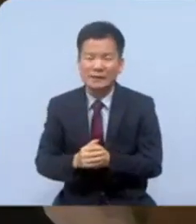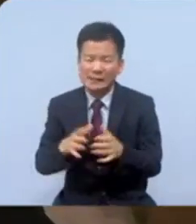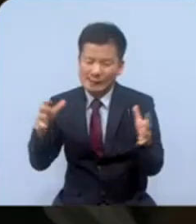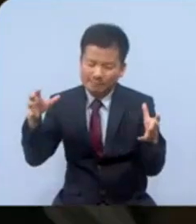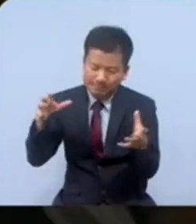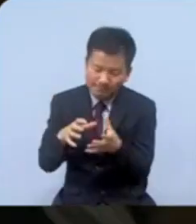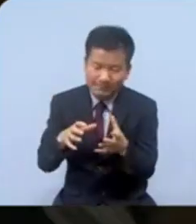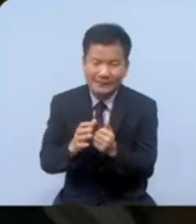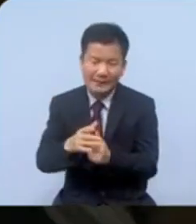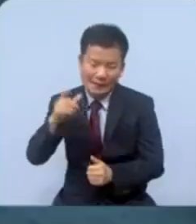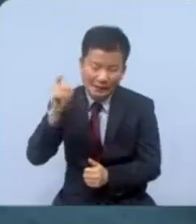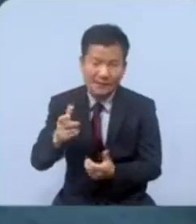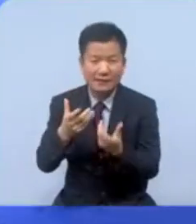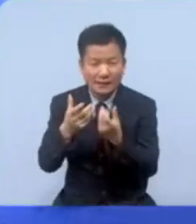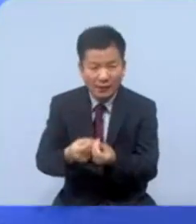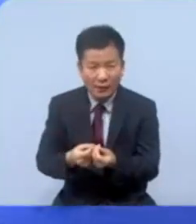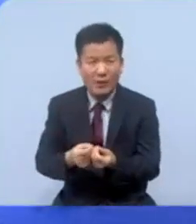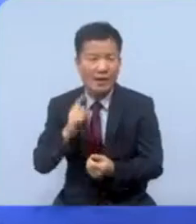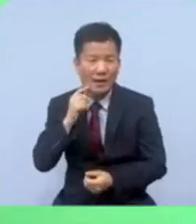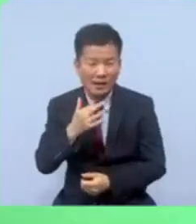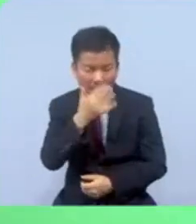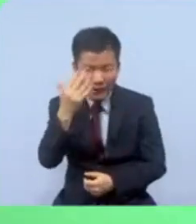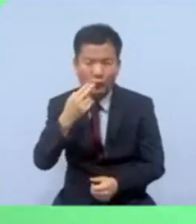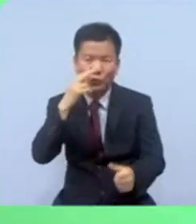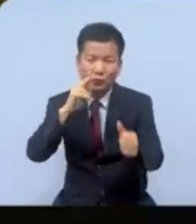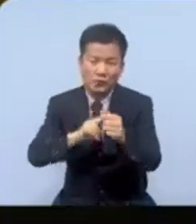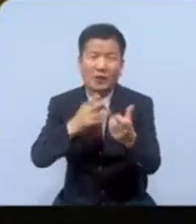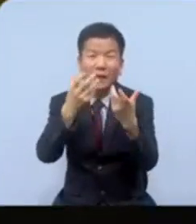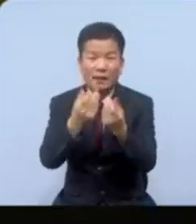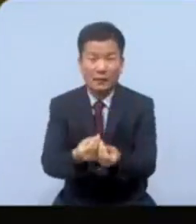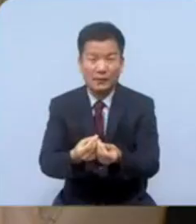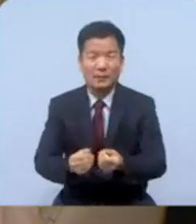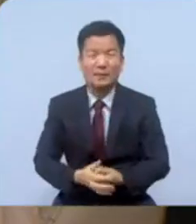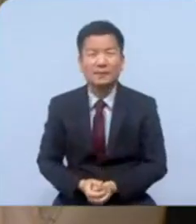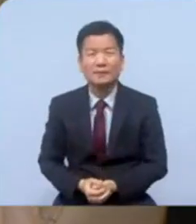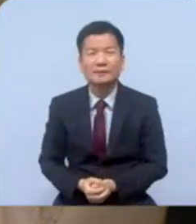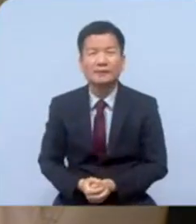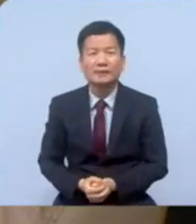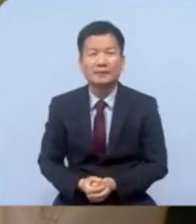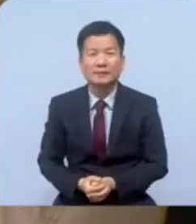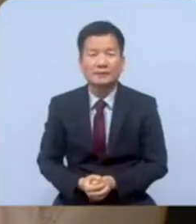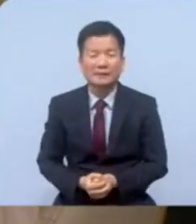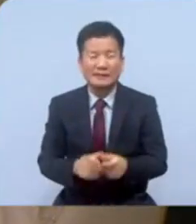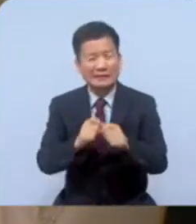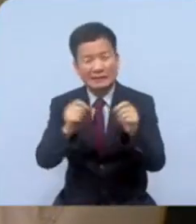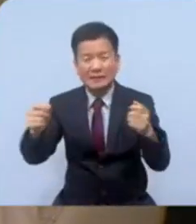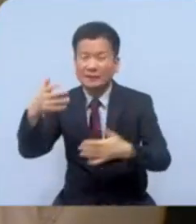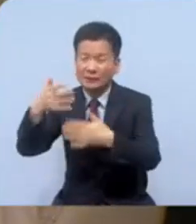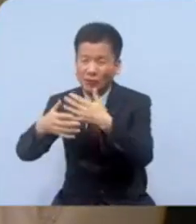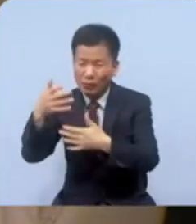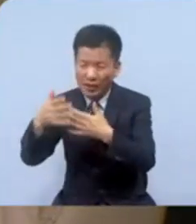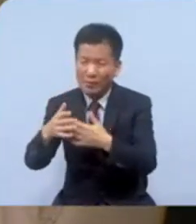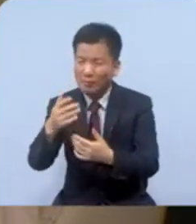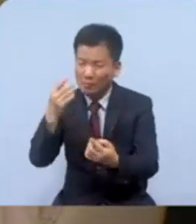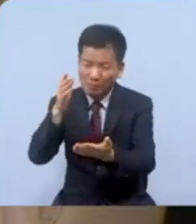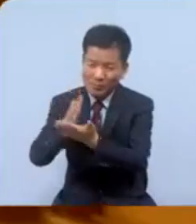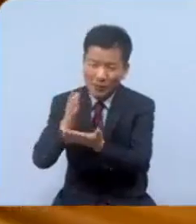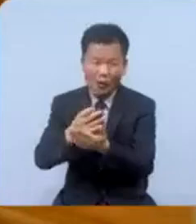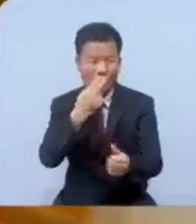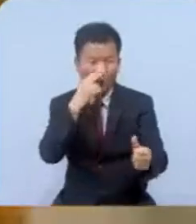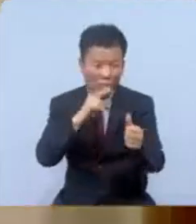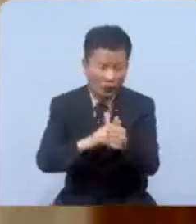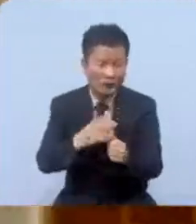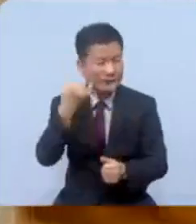압축적이면서도 강렬하고 미학적이면서 실험적이기도 한 단편 영화 주류 장편 영화로 가는 여정이기보다